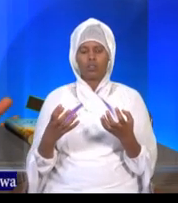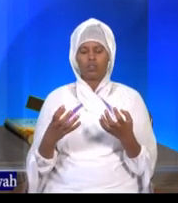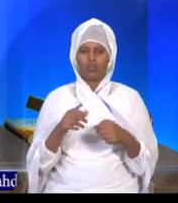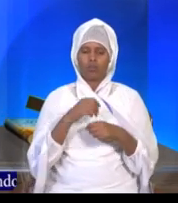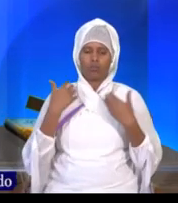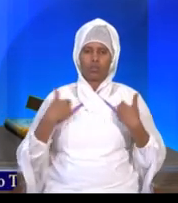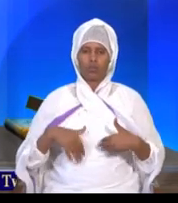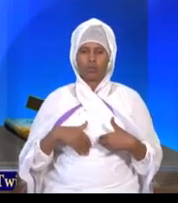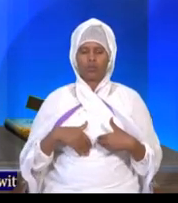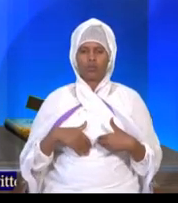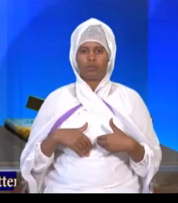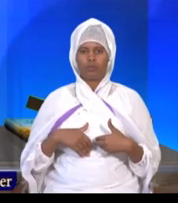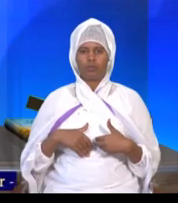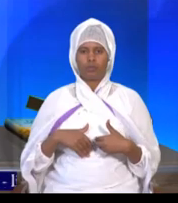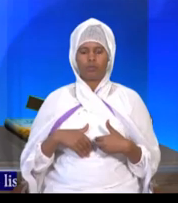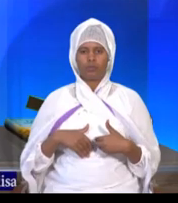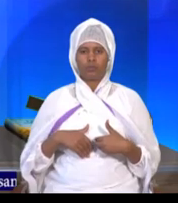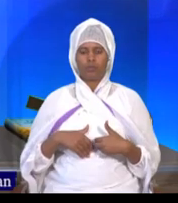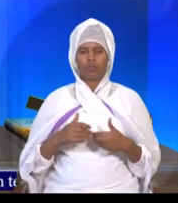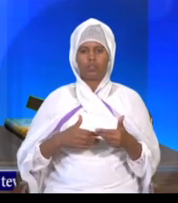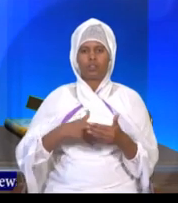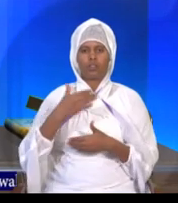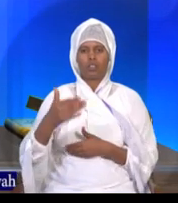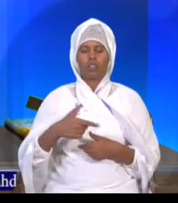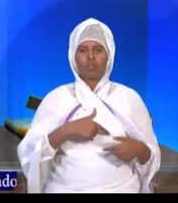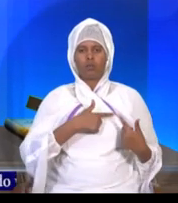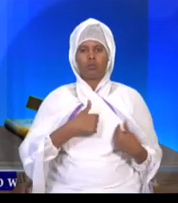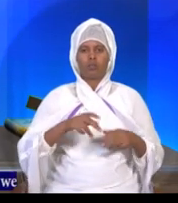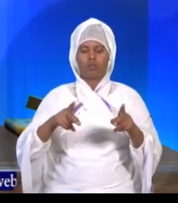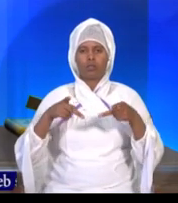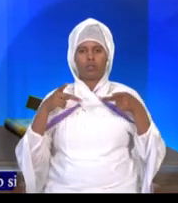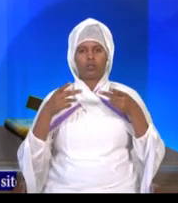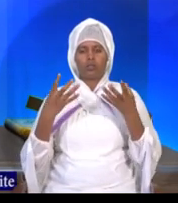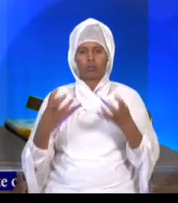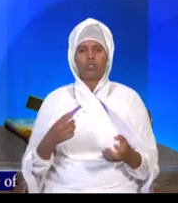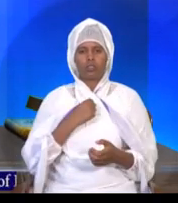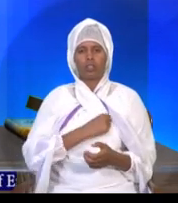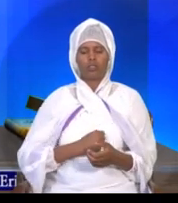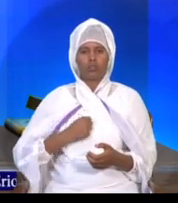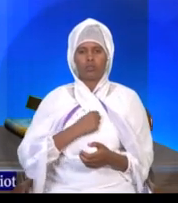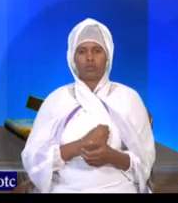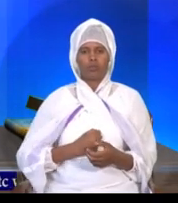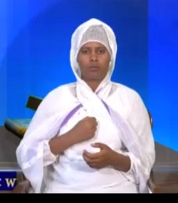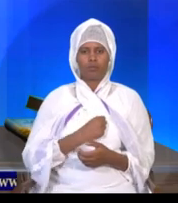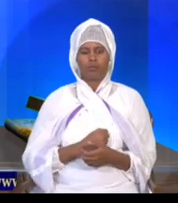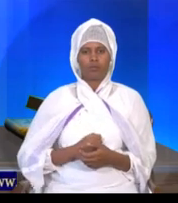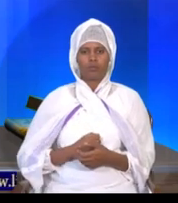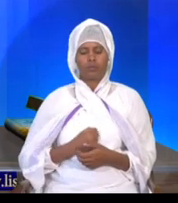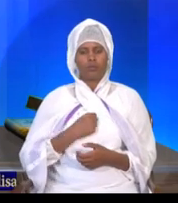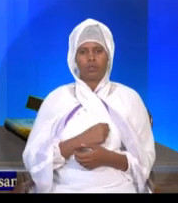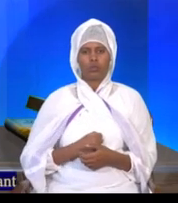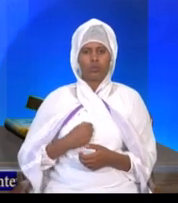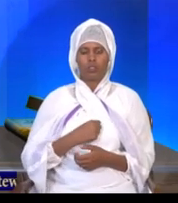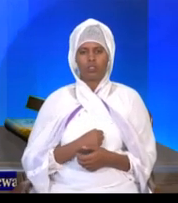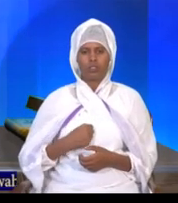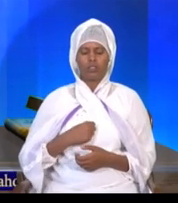ሞቱ ሽዑኡ ኣብ ልቡ ተመሊሱ ኣዝዩ ጓሃየ